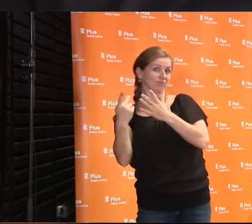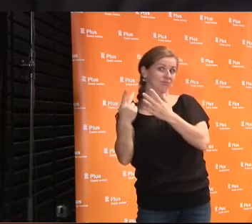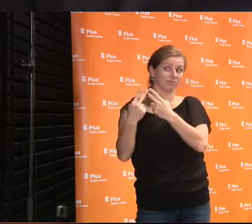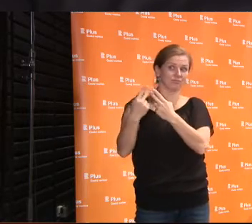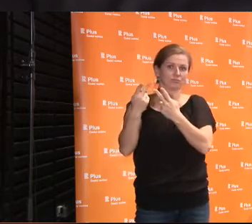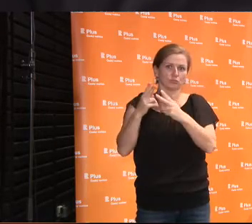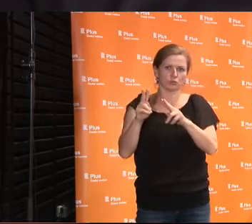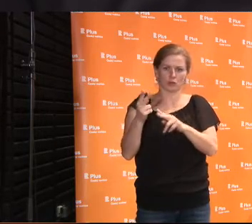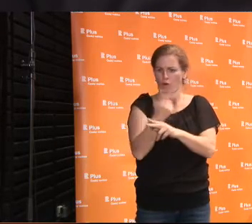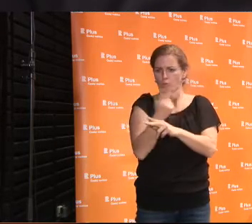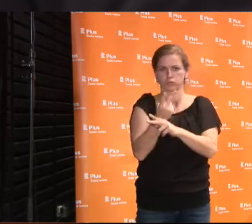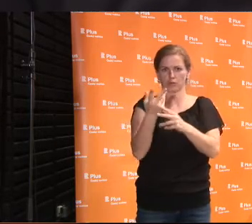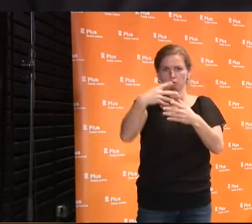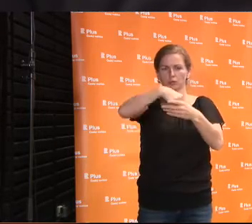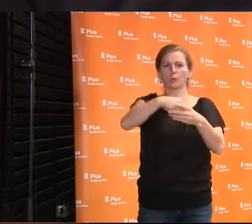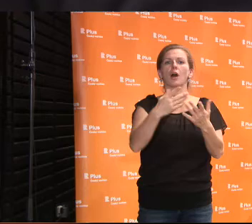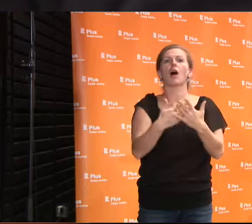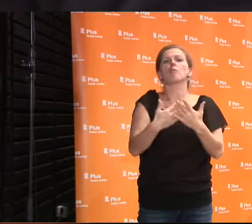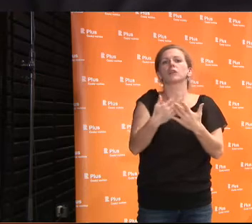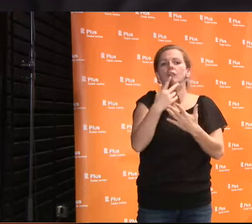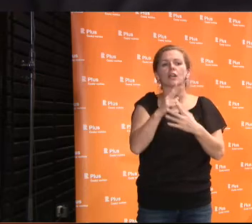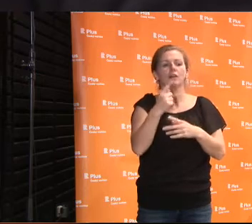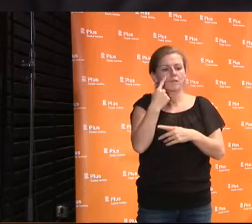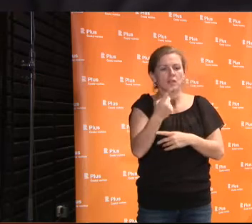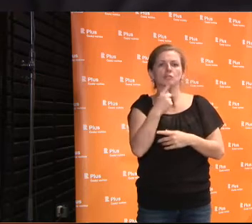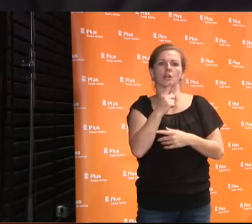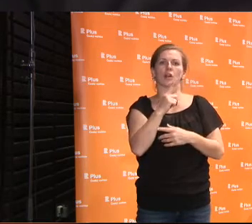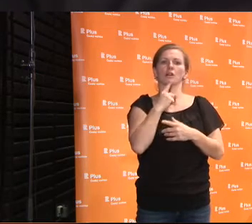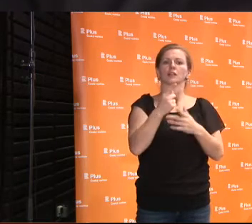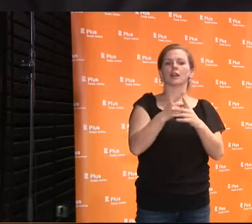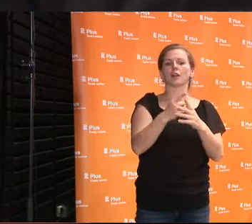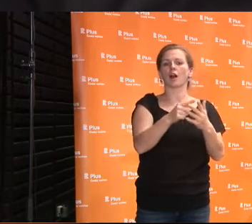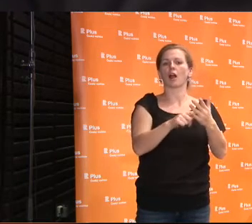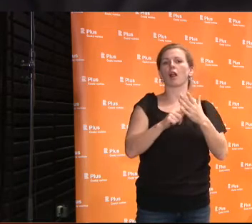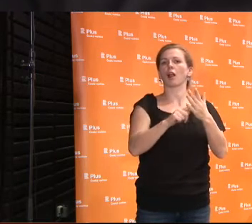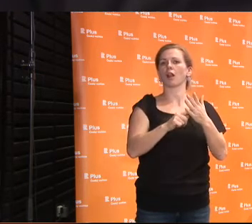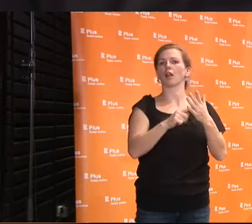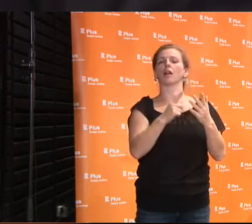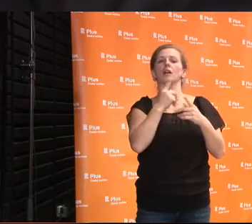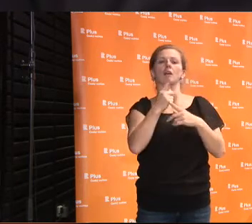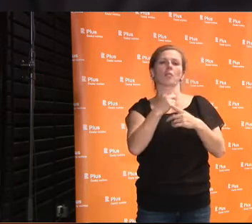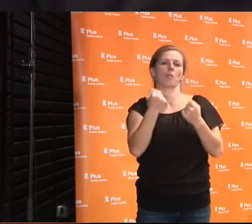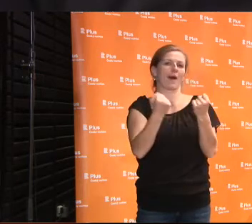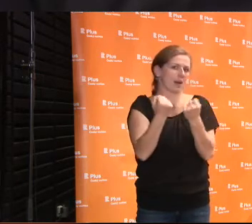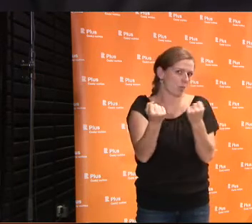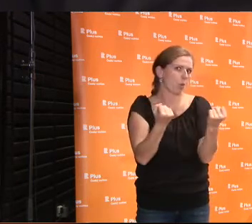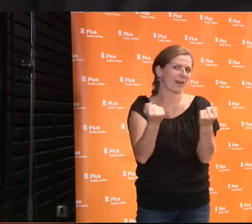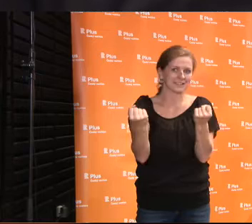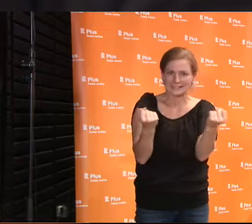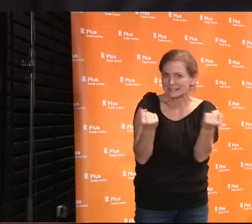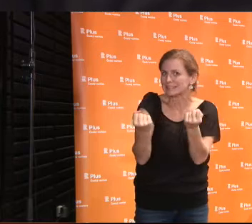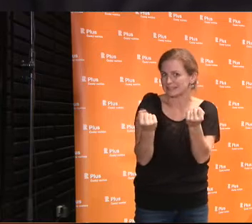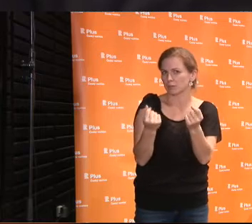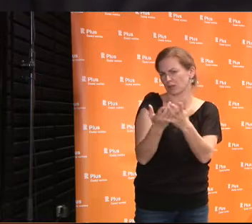že samozřejmě využití profilování, manipulace, viděli jsme to v praxi u několika voleb a podobně. Myslím ale,